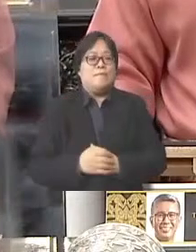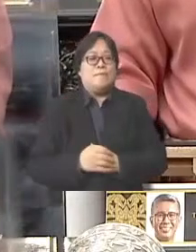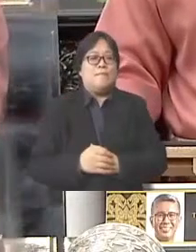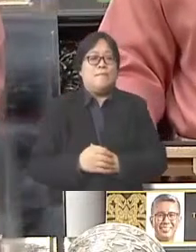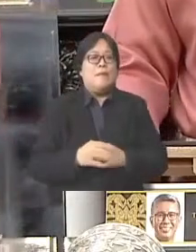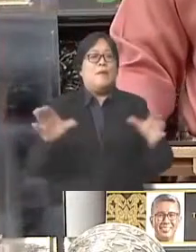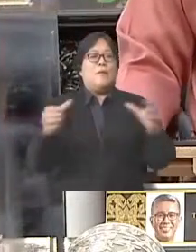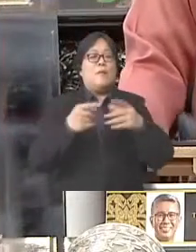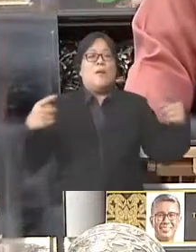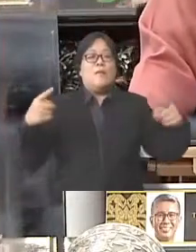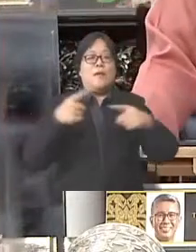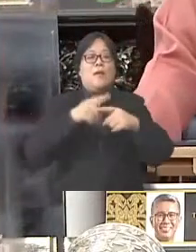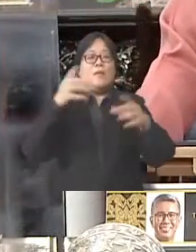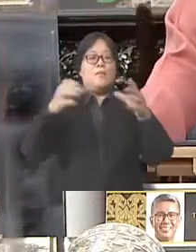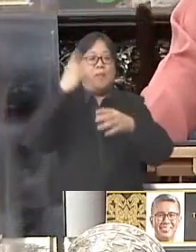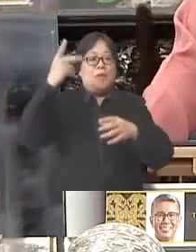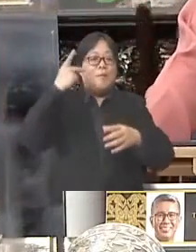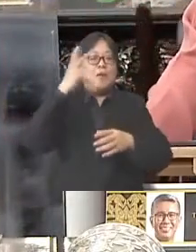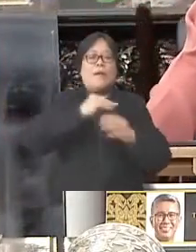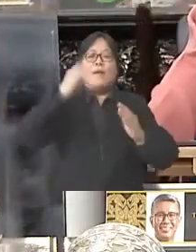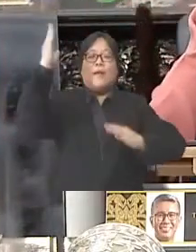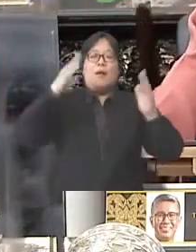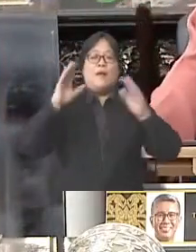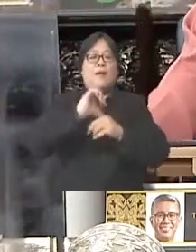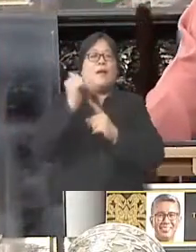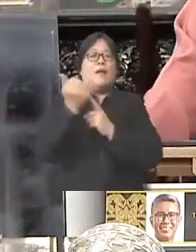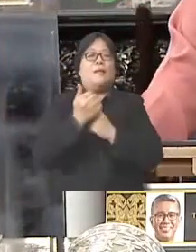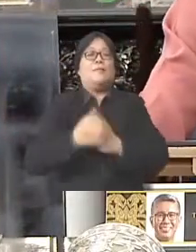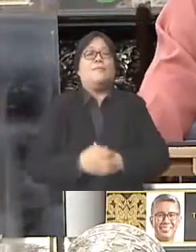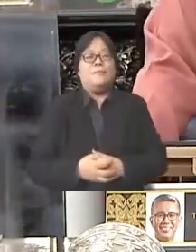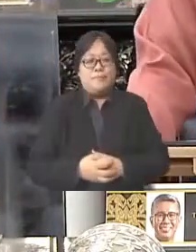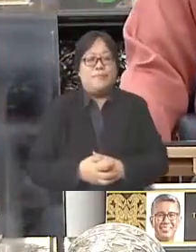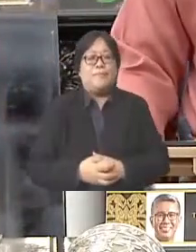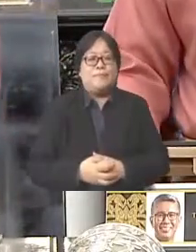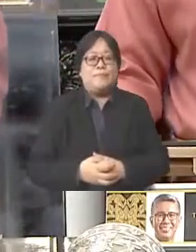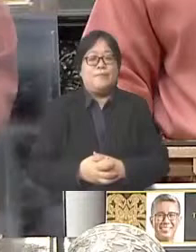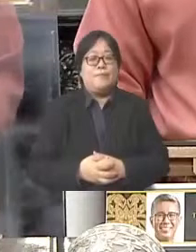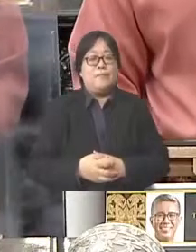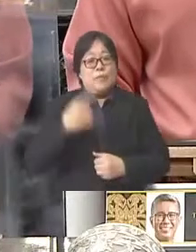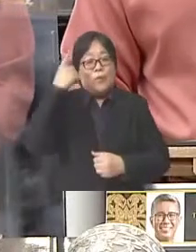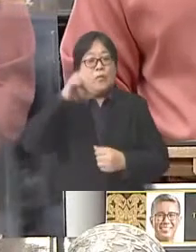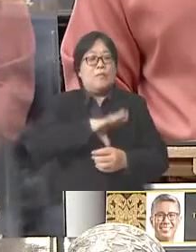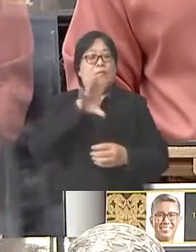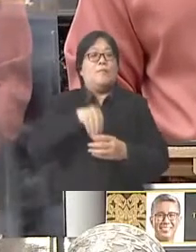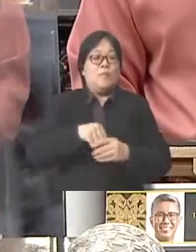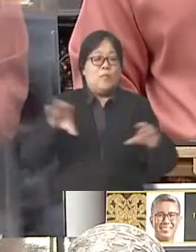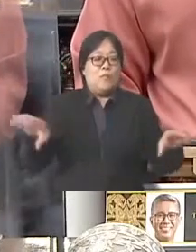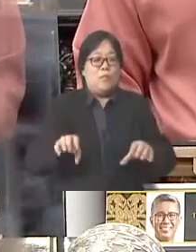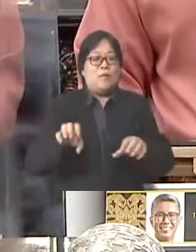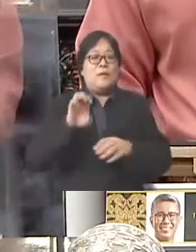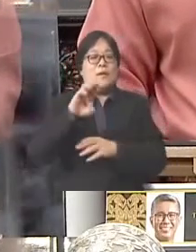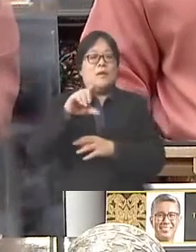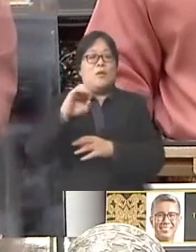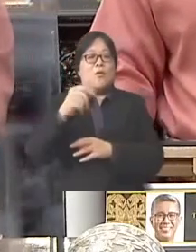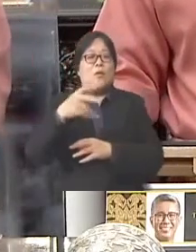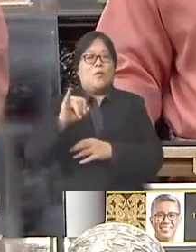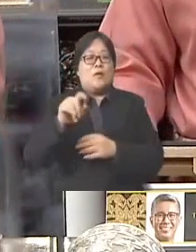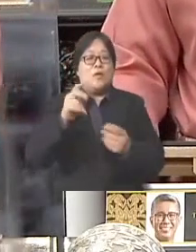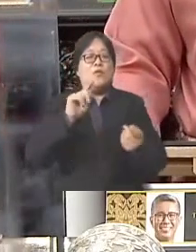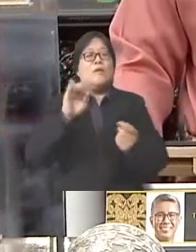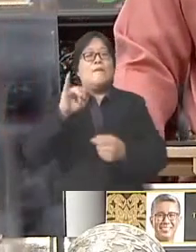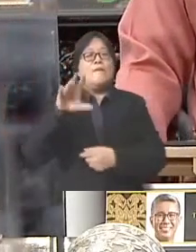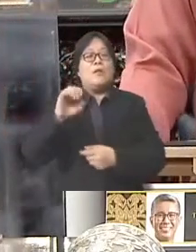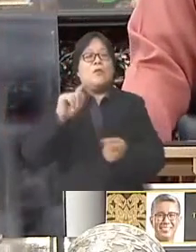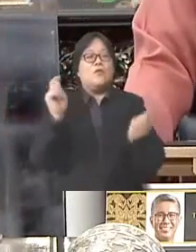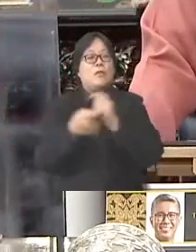kumpulan Renta seperti paling Malaysia setelah kan alam sekitar Hai pagi menerapkan pelaksanaan ideologi kvist ke